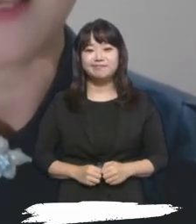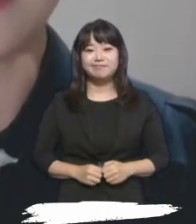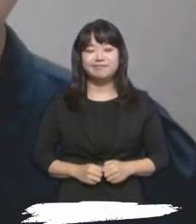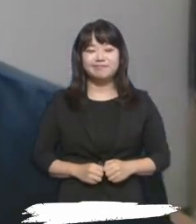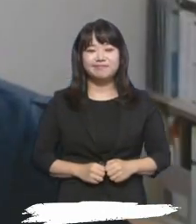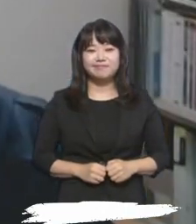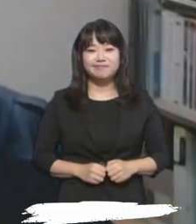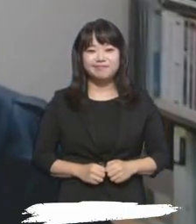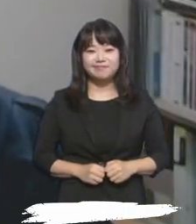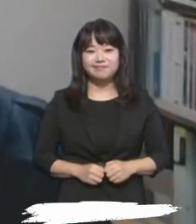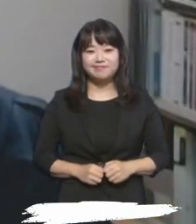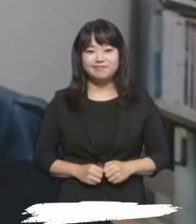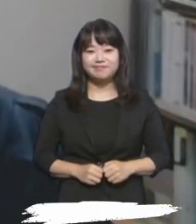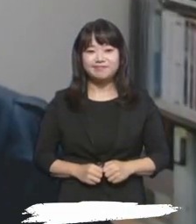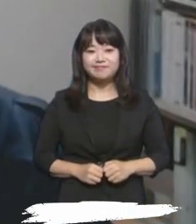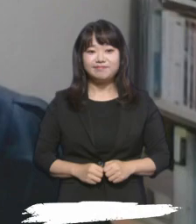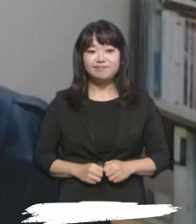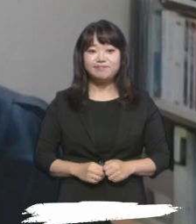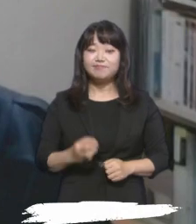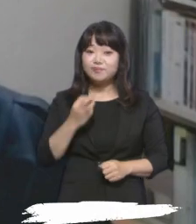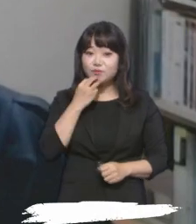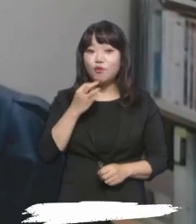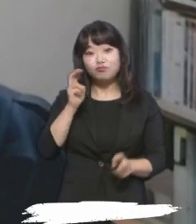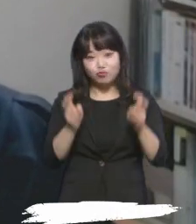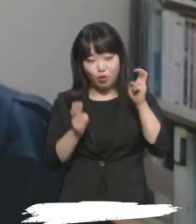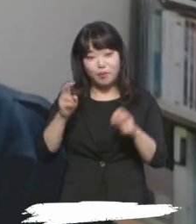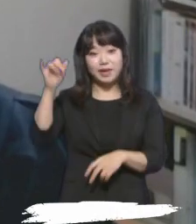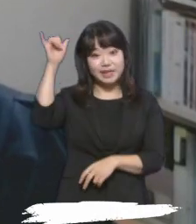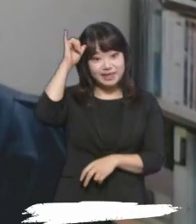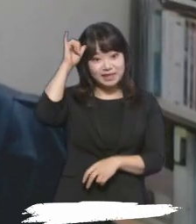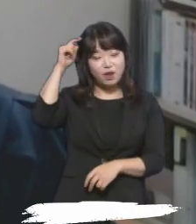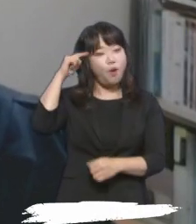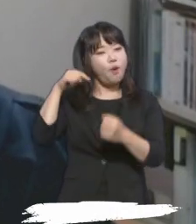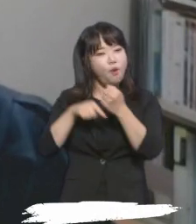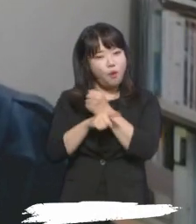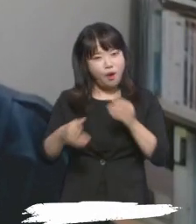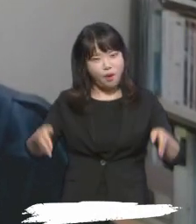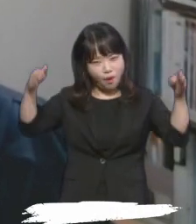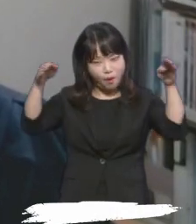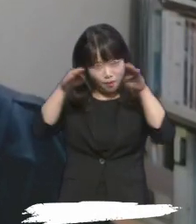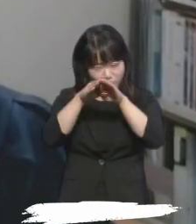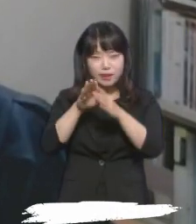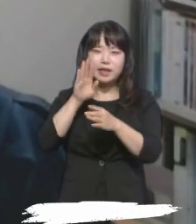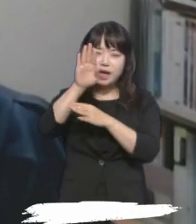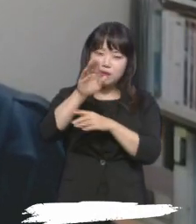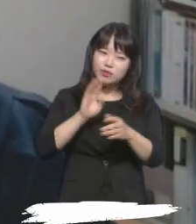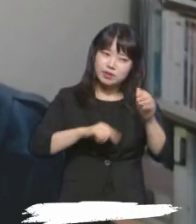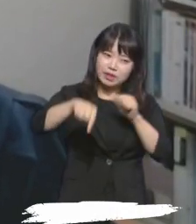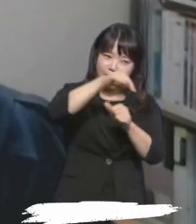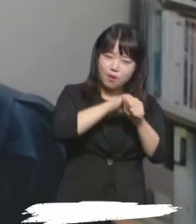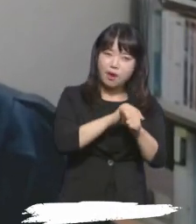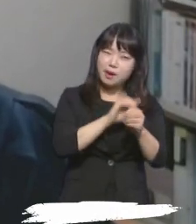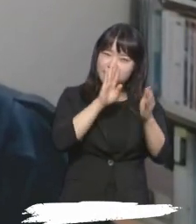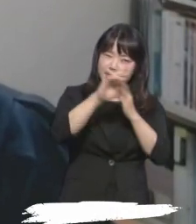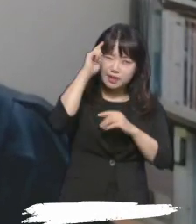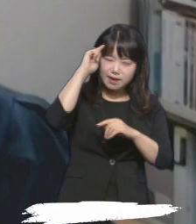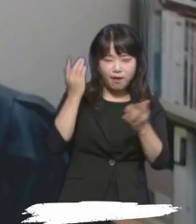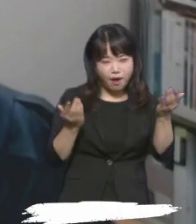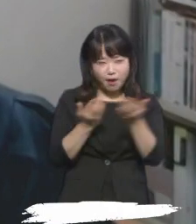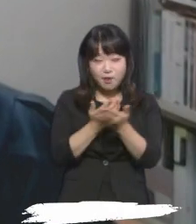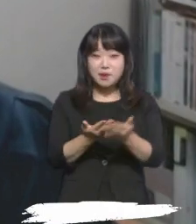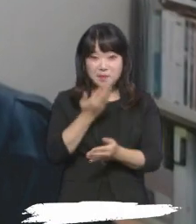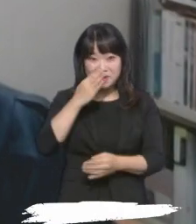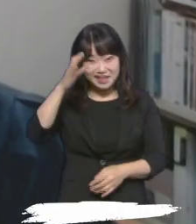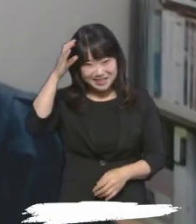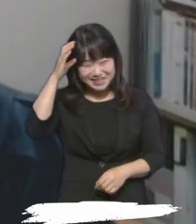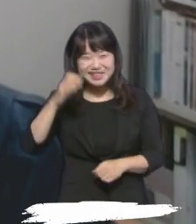이상입니다. 네, 서울 로봇 인공지능 과학관이 앞으로 살아가야 할 우리 미래에 대한 생각을 나눌 수 있는 곳이